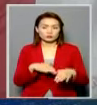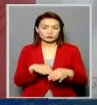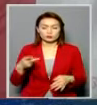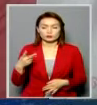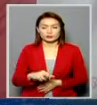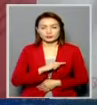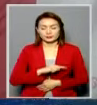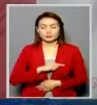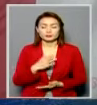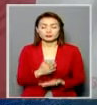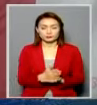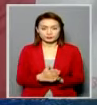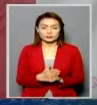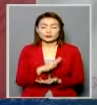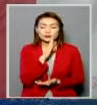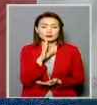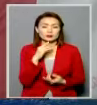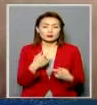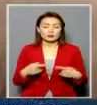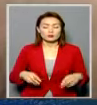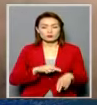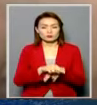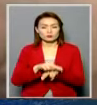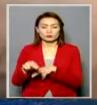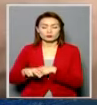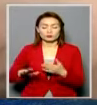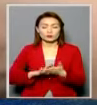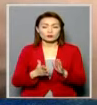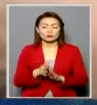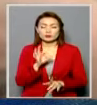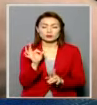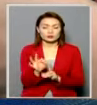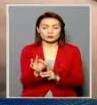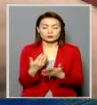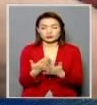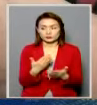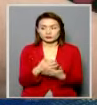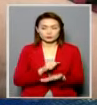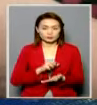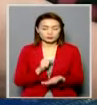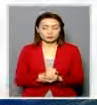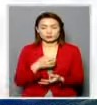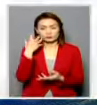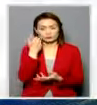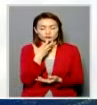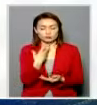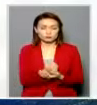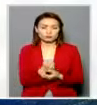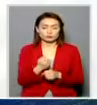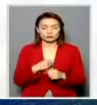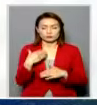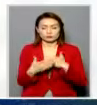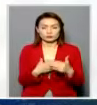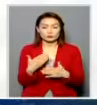швейным искусством, объединив многодетных матерей. Основная ее цель состоит в том, чтобы заниматься любимым делом и